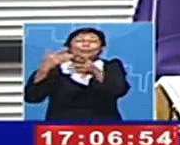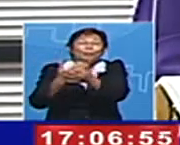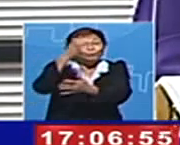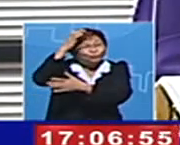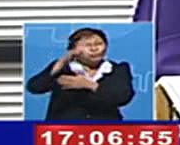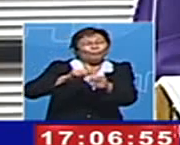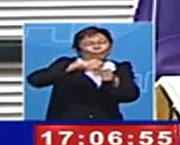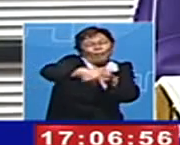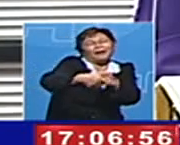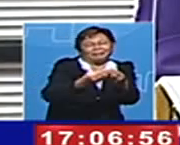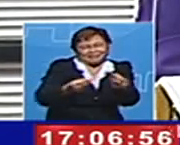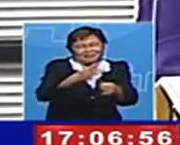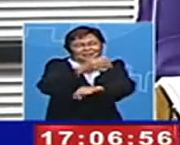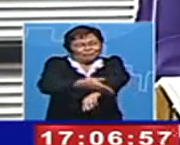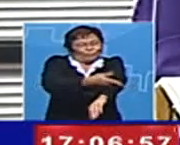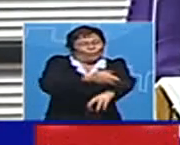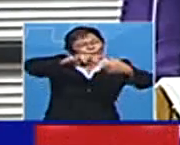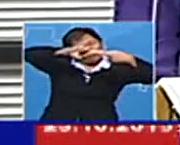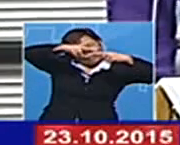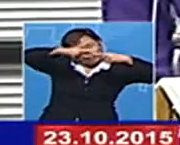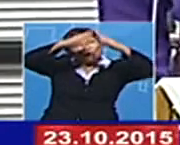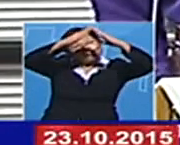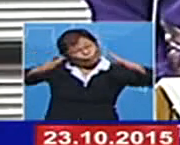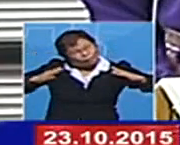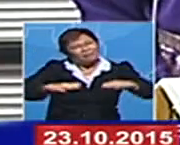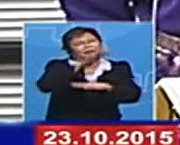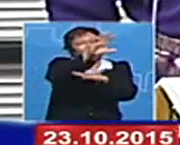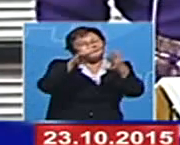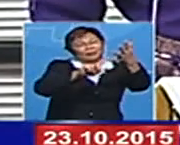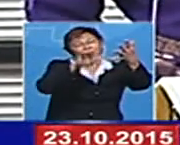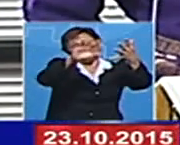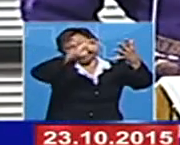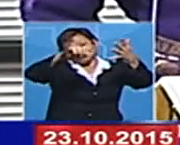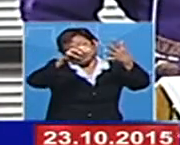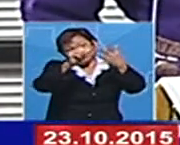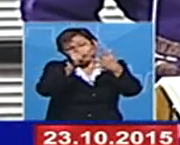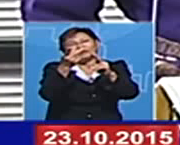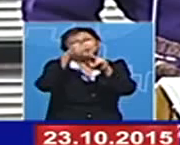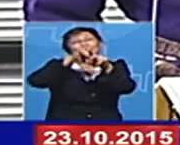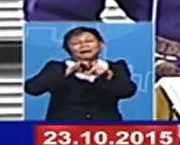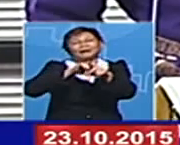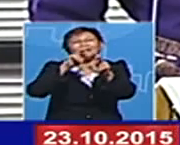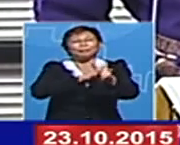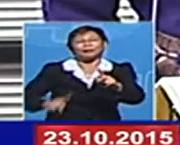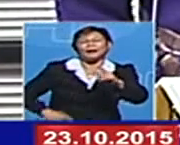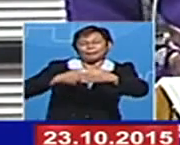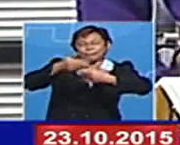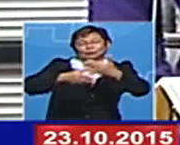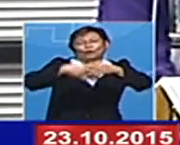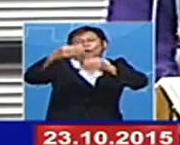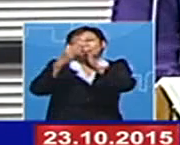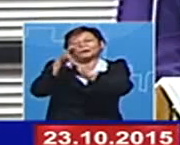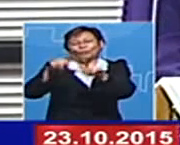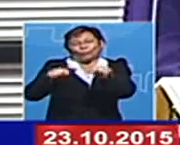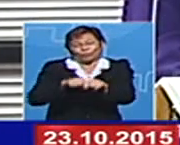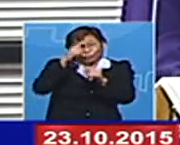premium tanah dan membaik pulih rumah kelima R50 juta kepada kementerian kemajuan luar Bandar dan wilayah